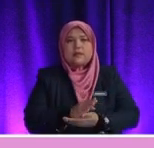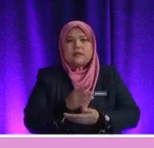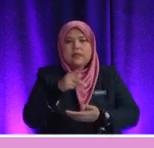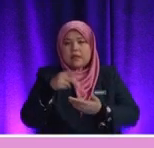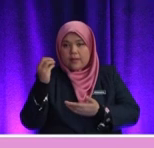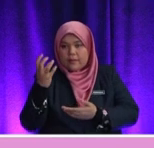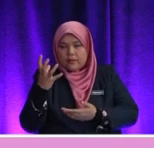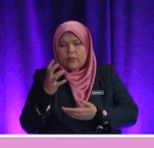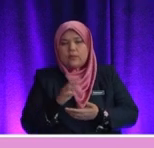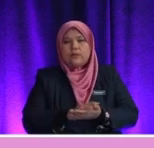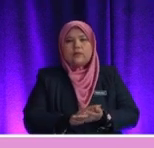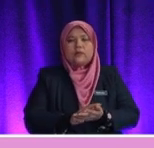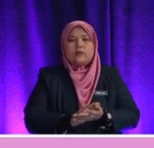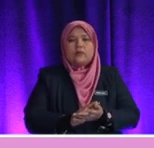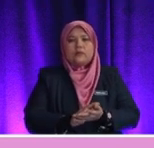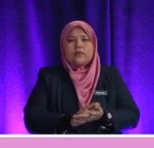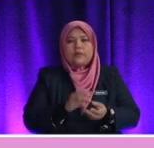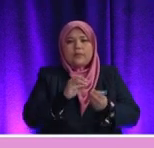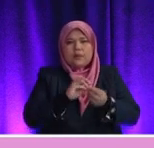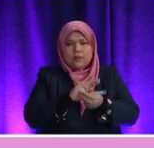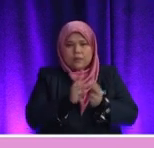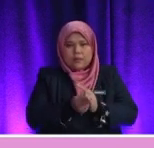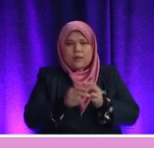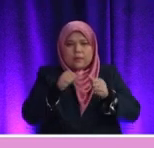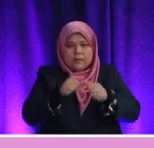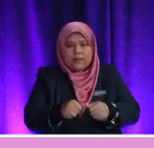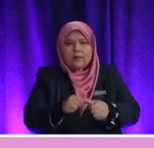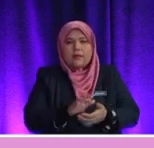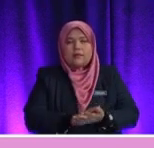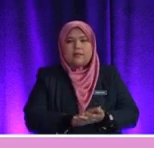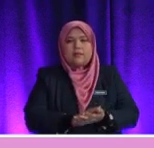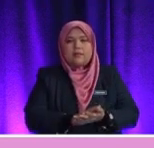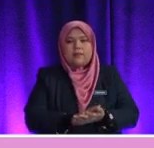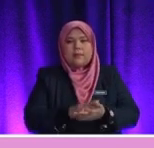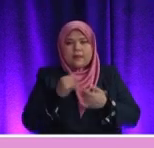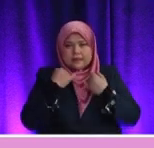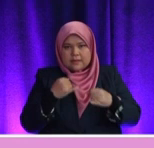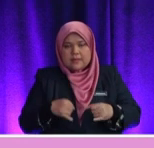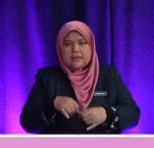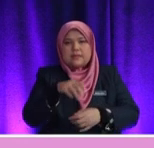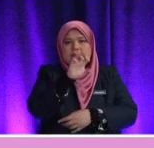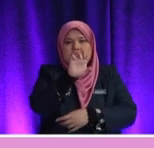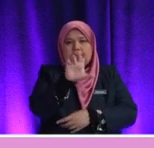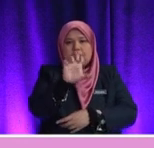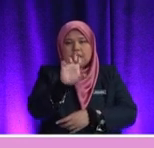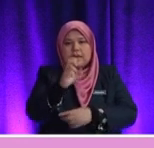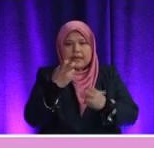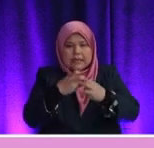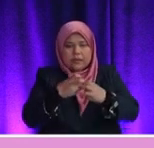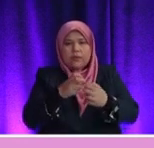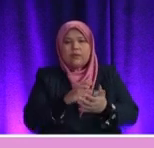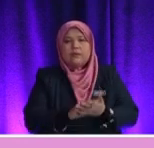dan juga emitor dan pemulih ubah yang di mal Arka adalah jenis elektronik yang kita gunakan adalah electronic